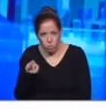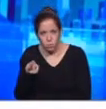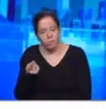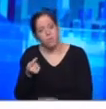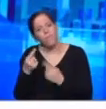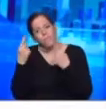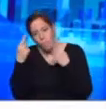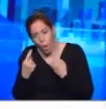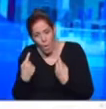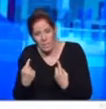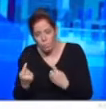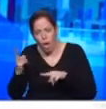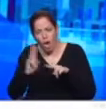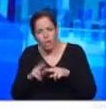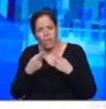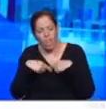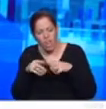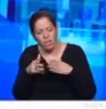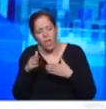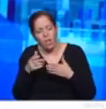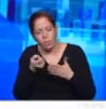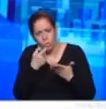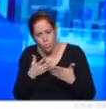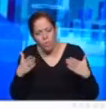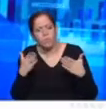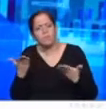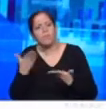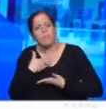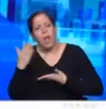וביום הדין באמת אחרי שוועדת הסל לקחה החלטה מקצועית,